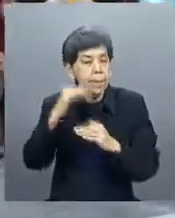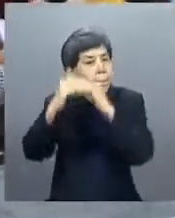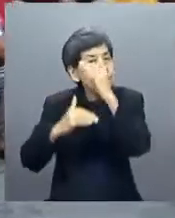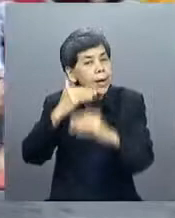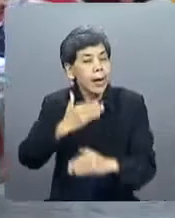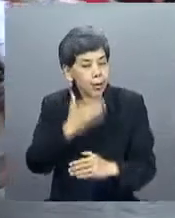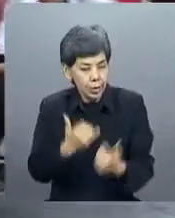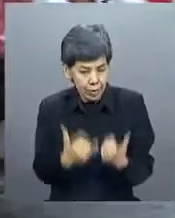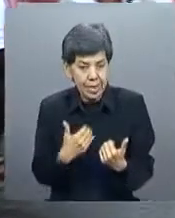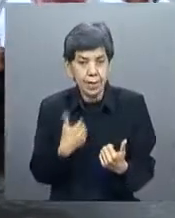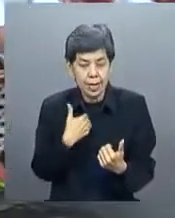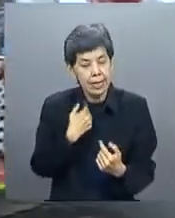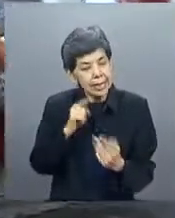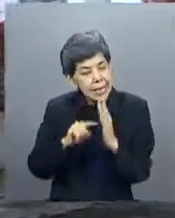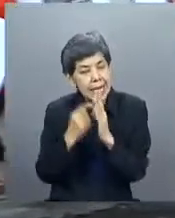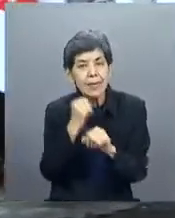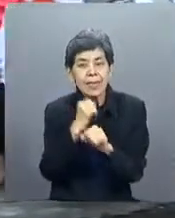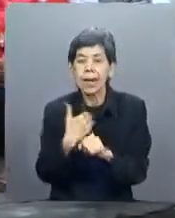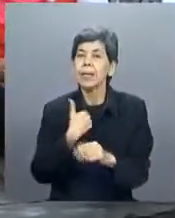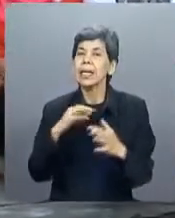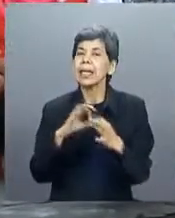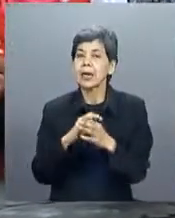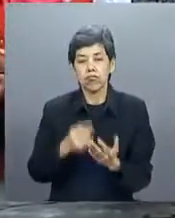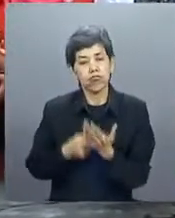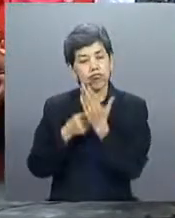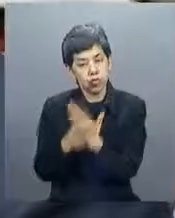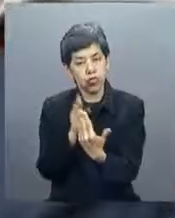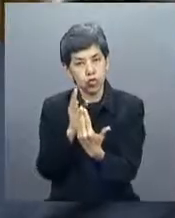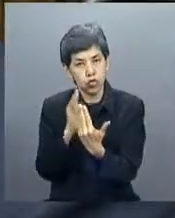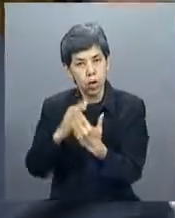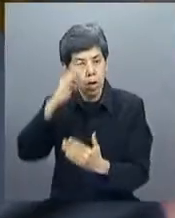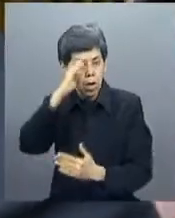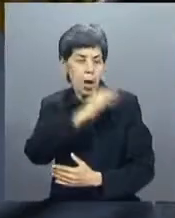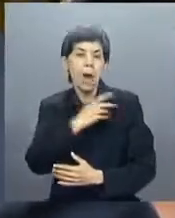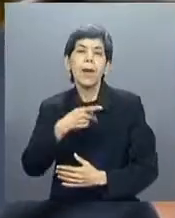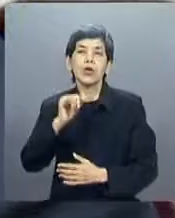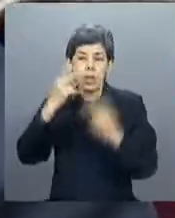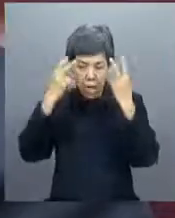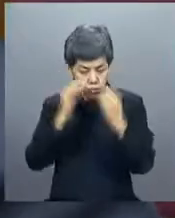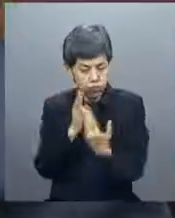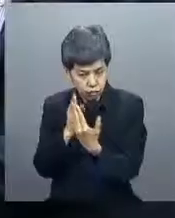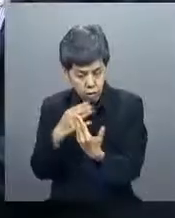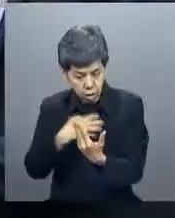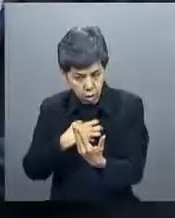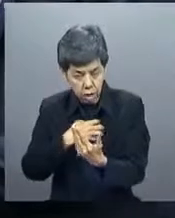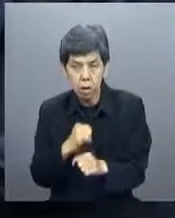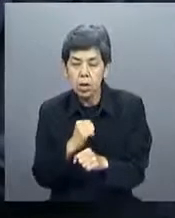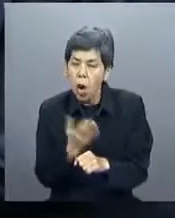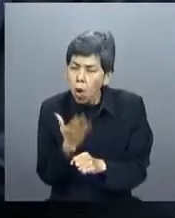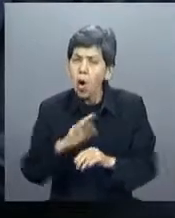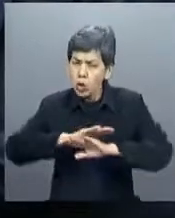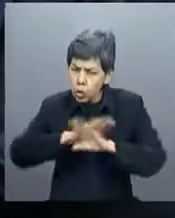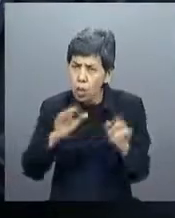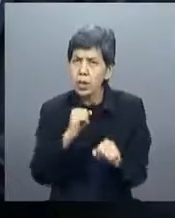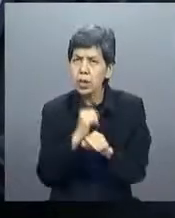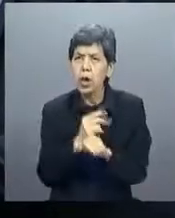ที่ยั่งยืนวันนี้มีจุดเริ่มต้นมาจากการยื่นหนังสือถึงพลเอกประยุทธ์จันทร์โอชานายกรัฐมนตรีขอให้ยกเลิก